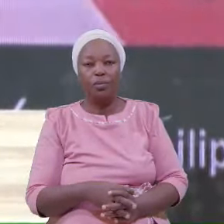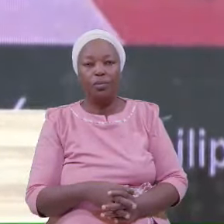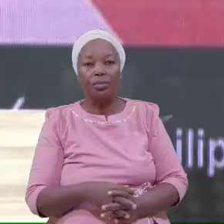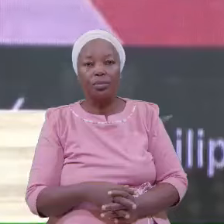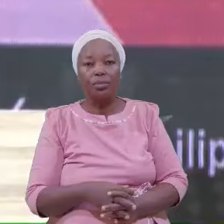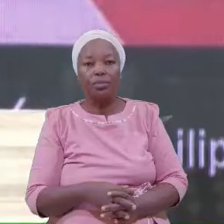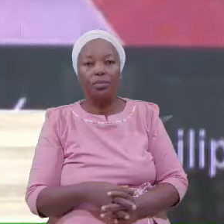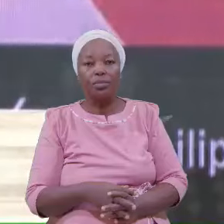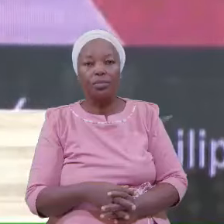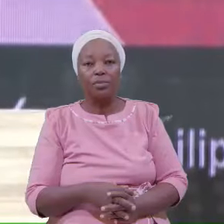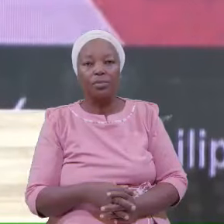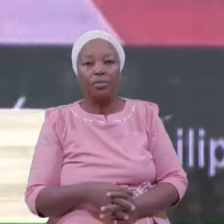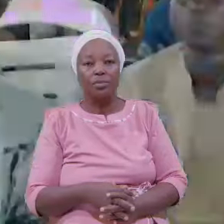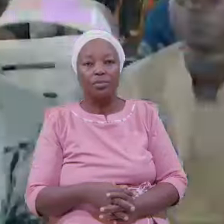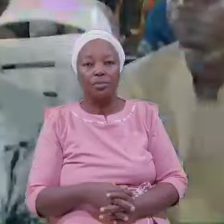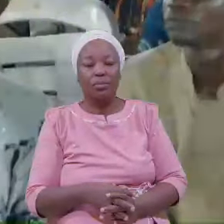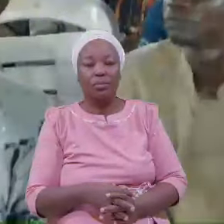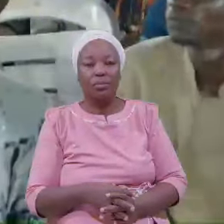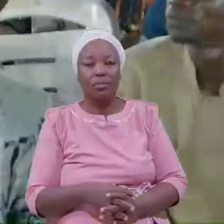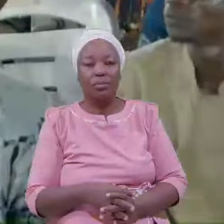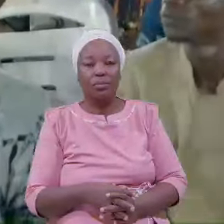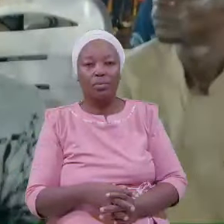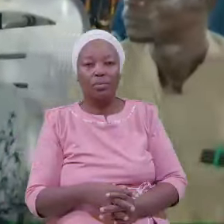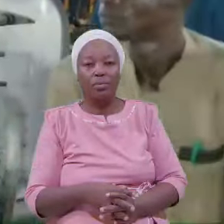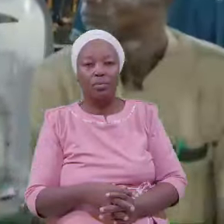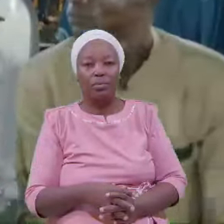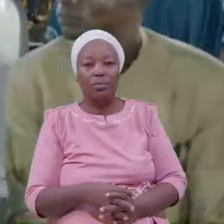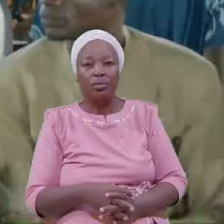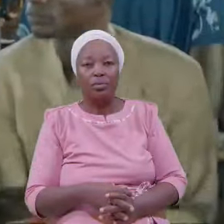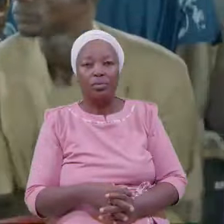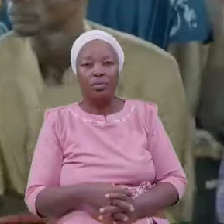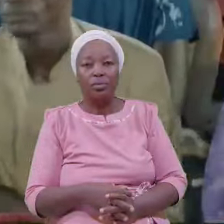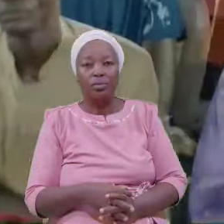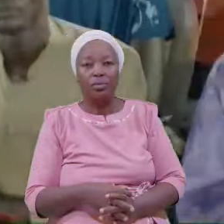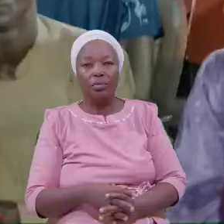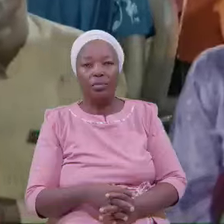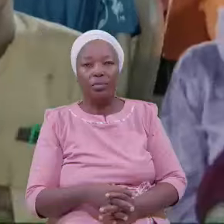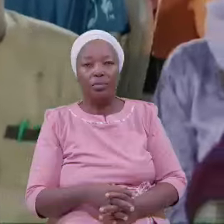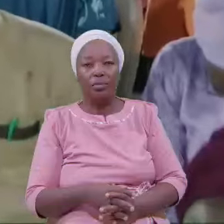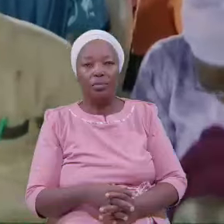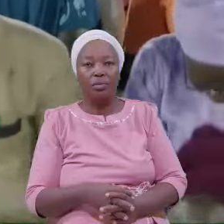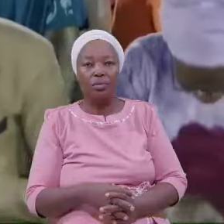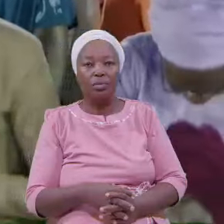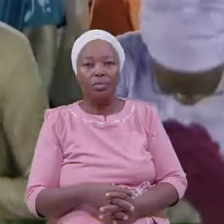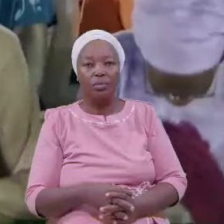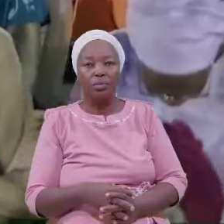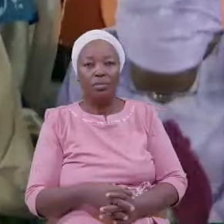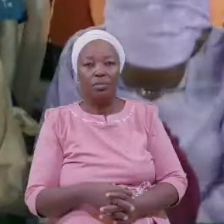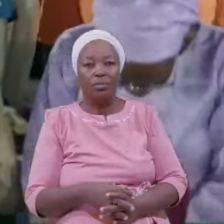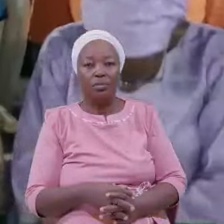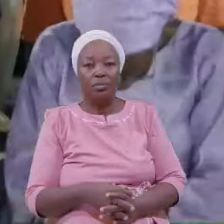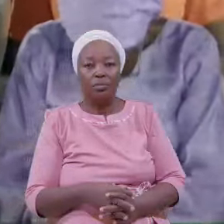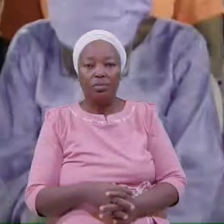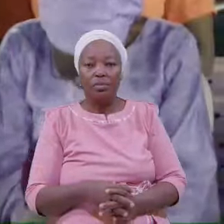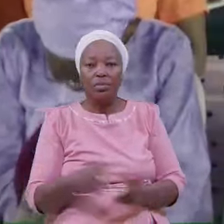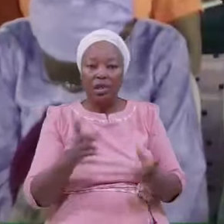dito, pag inanyayahan ka at lumapit sa Kanya, lahat ay makakatanggap ng kaligtasan. The same thing with